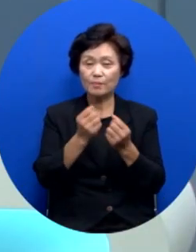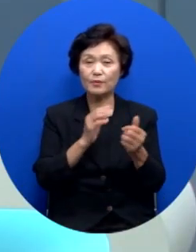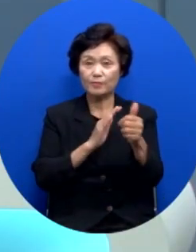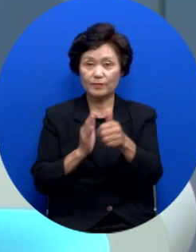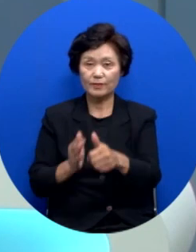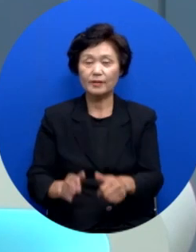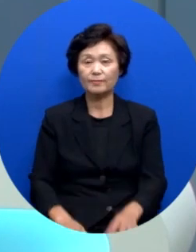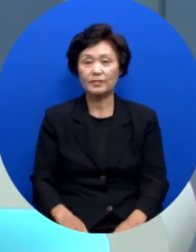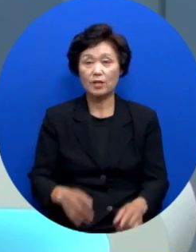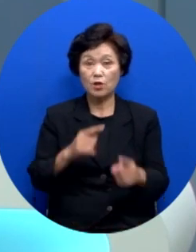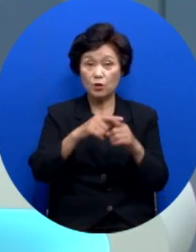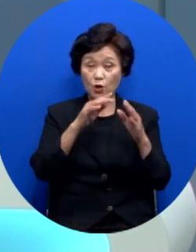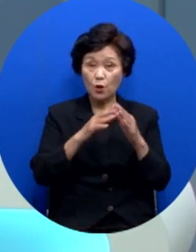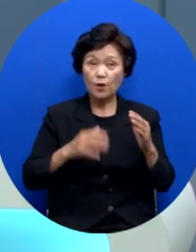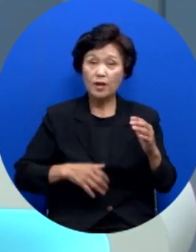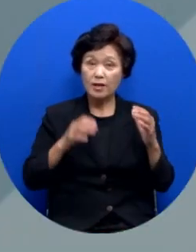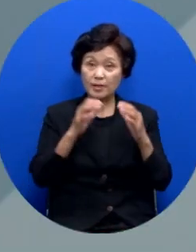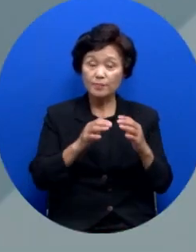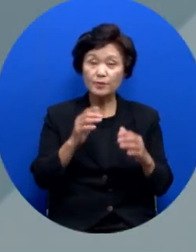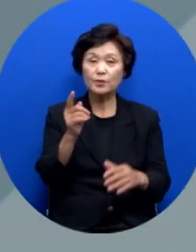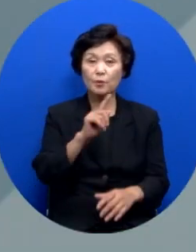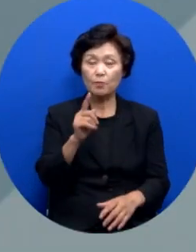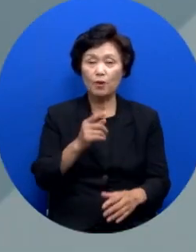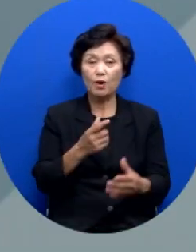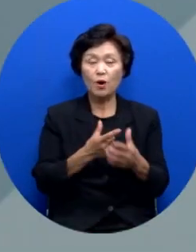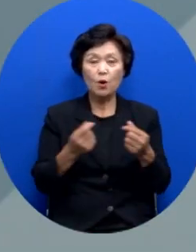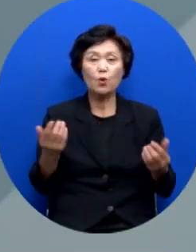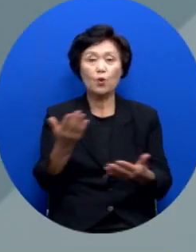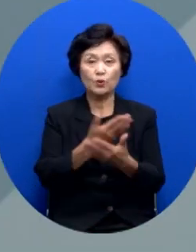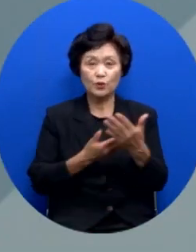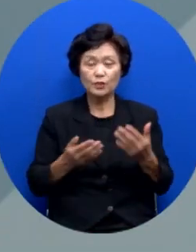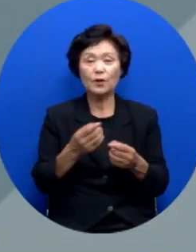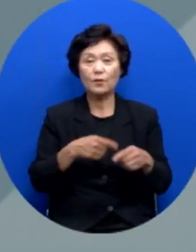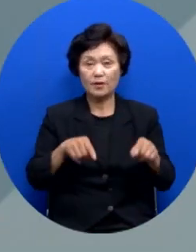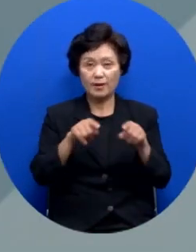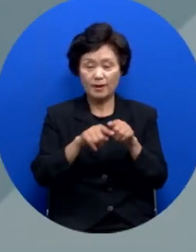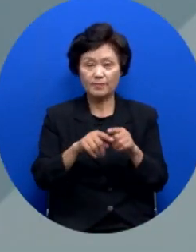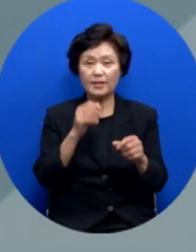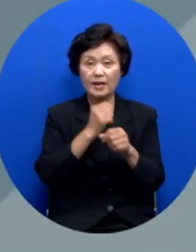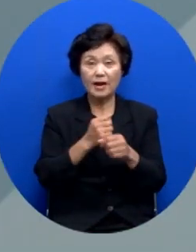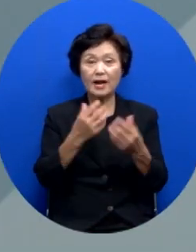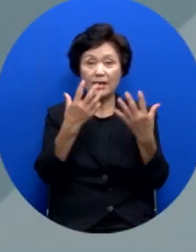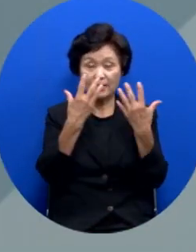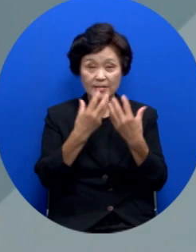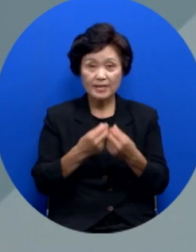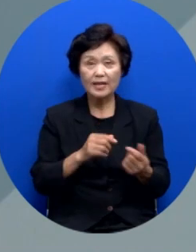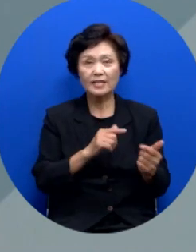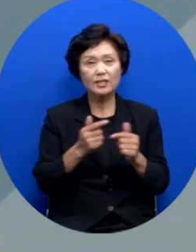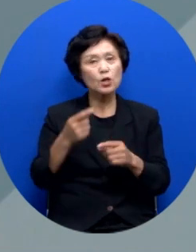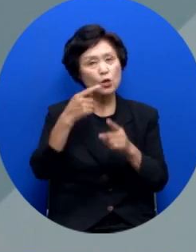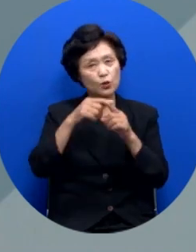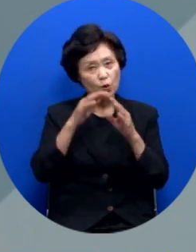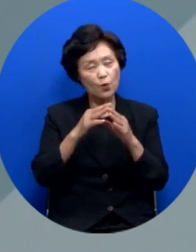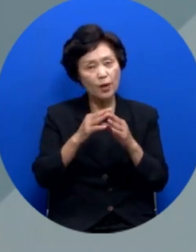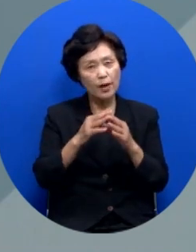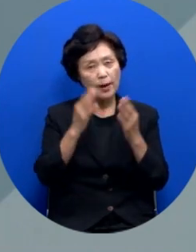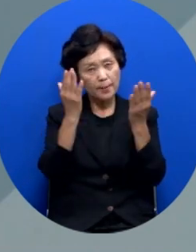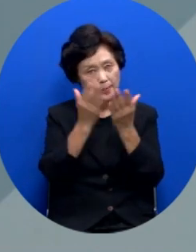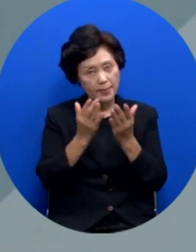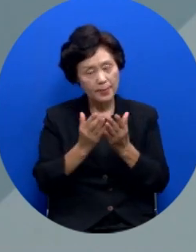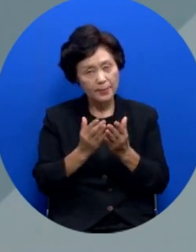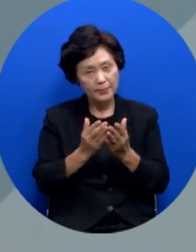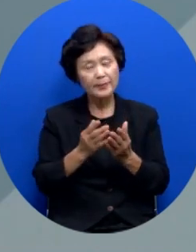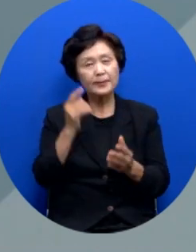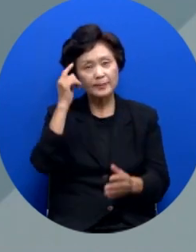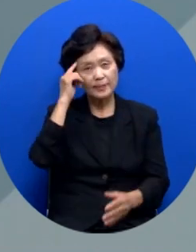협력은 우선 공동체의 의미와 가치를 실현하는 그 사례가 교회가 가장 또 적합하지 않을까.